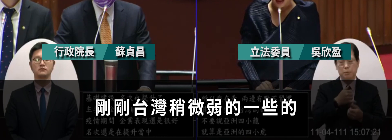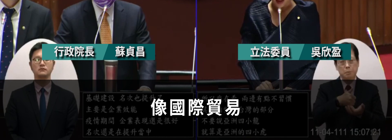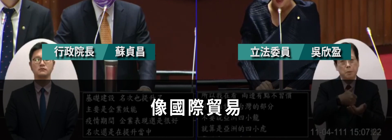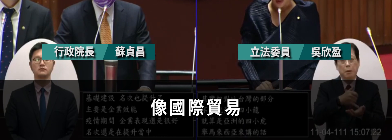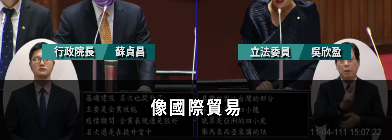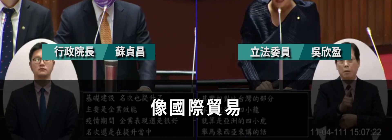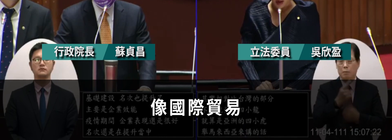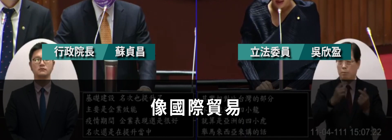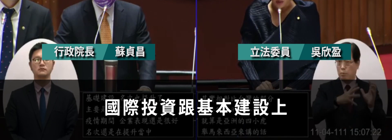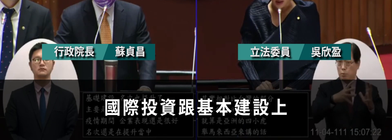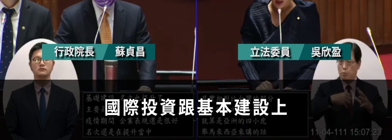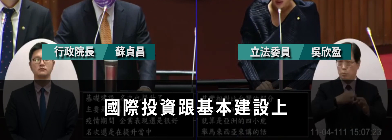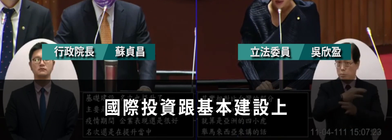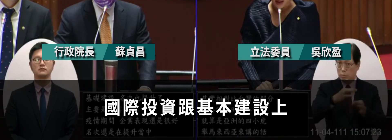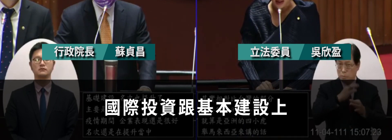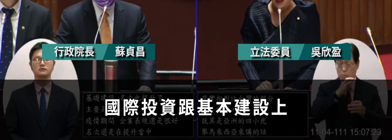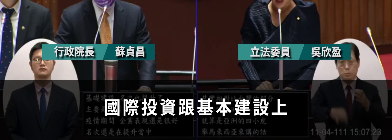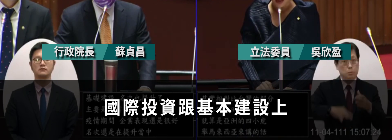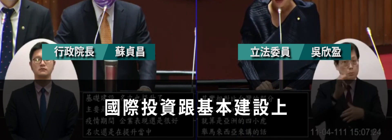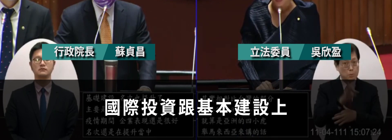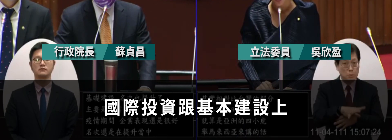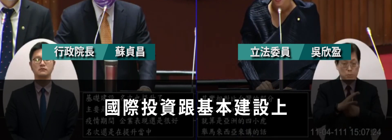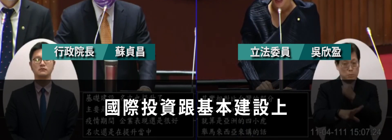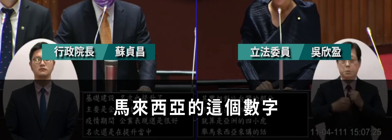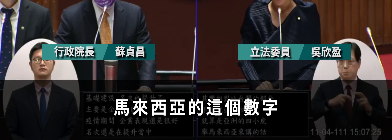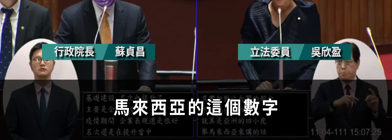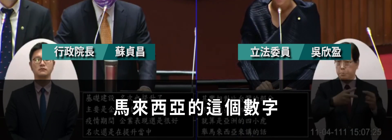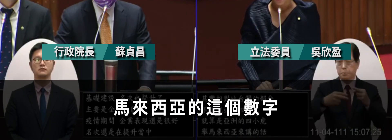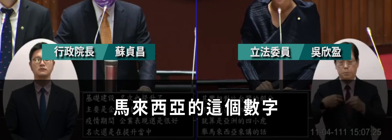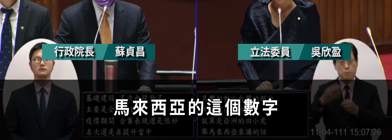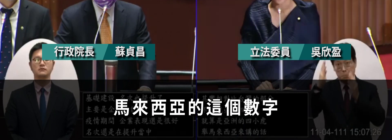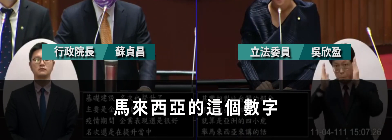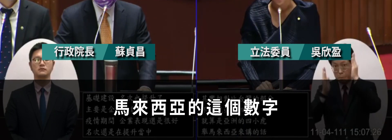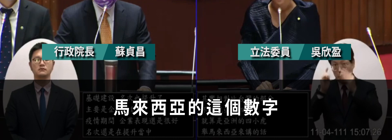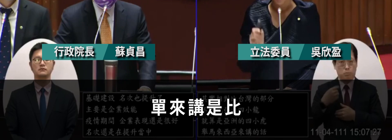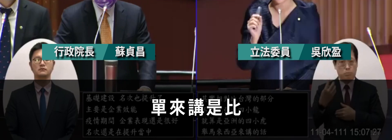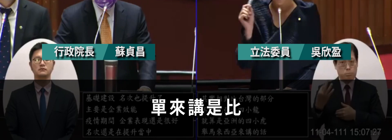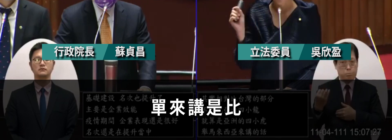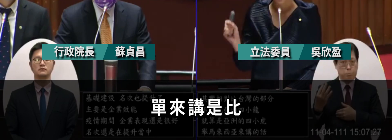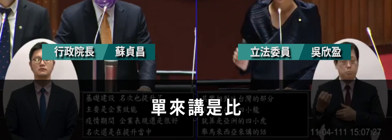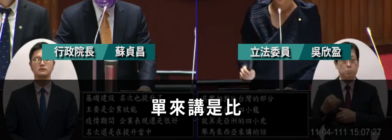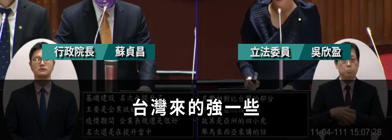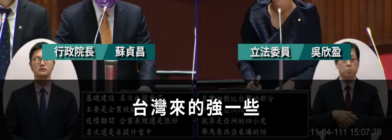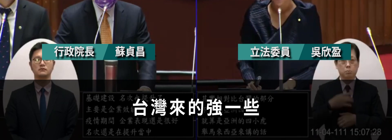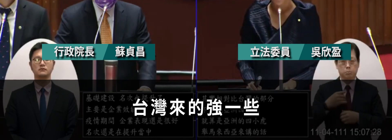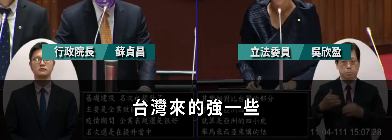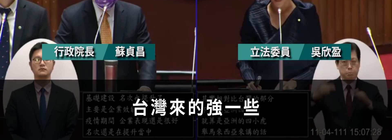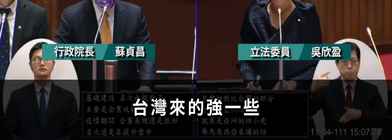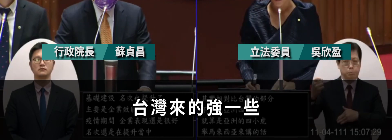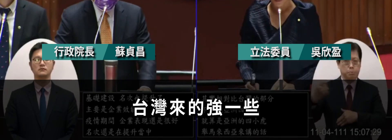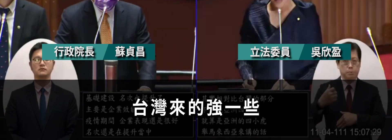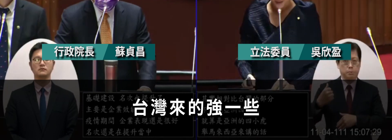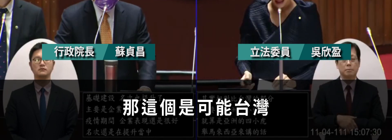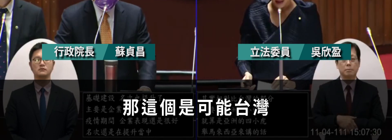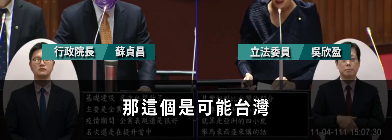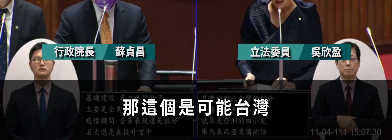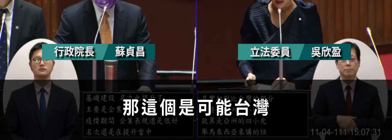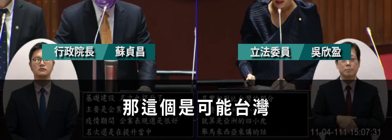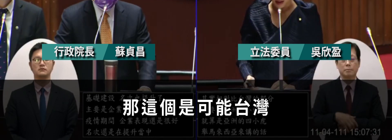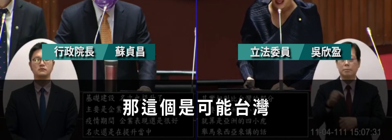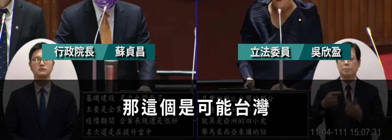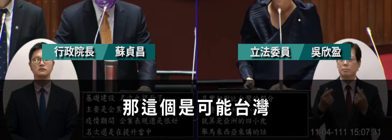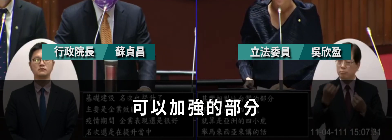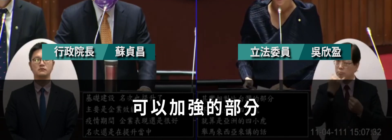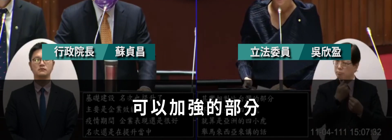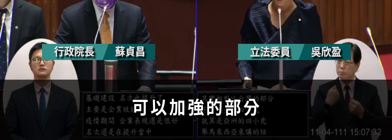一些的，像国际贸易、国际投资跟基本建设上，马来西亚的这个数字单来讲是比台湾来的强一些。那这个也